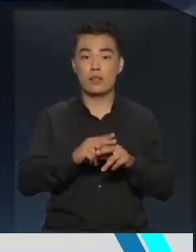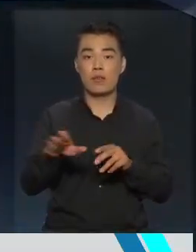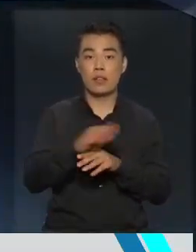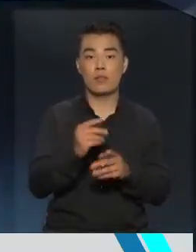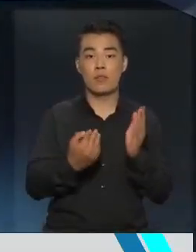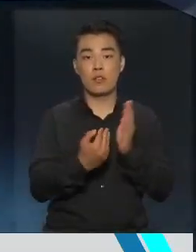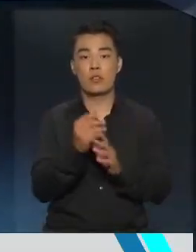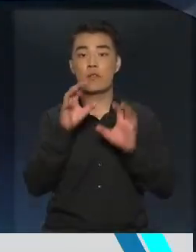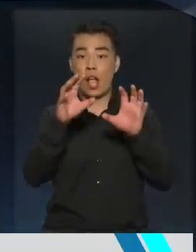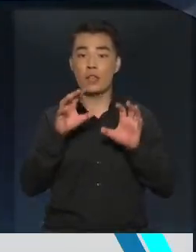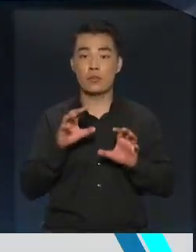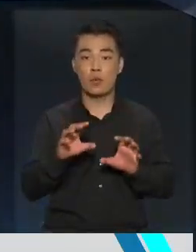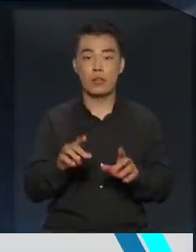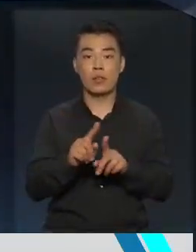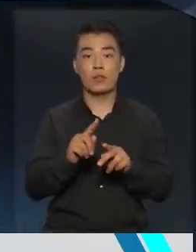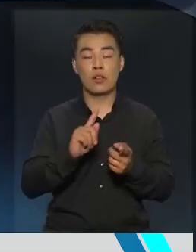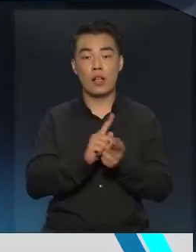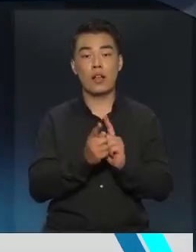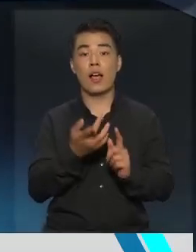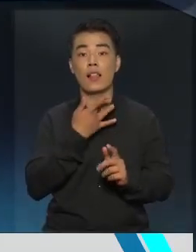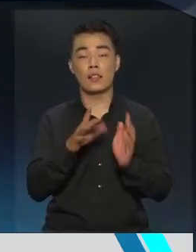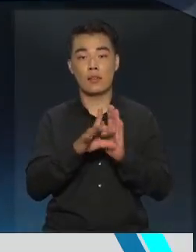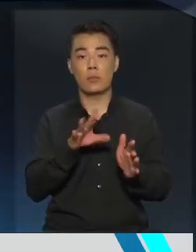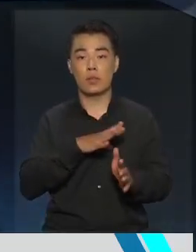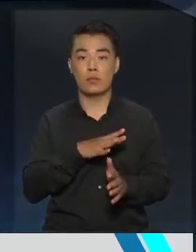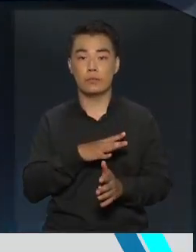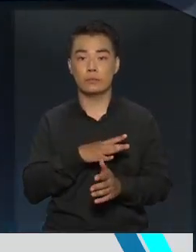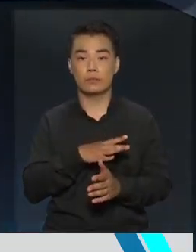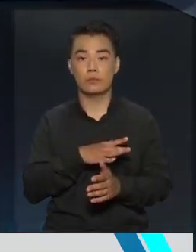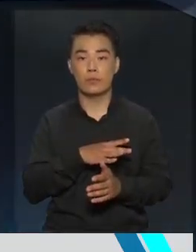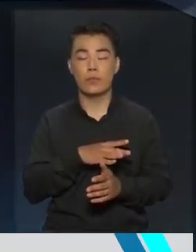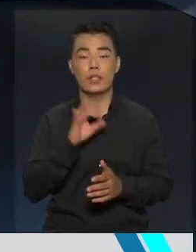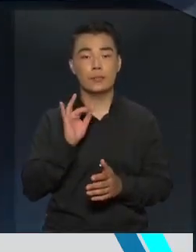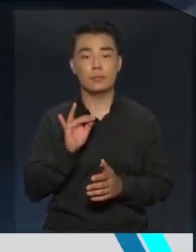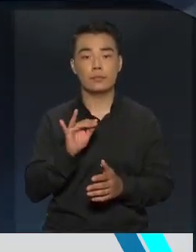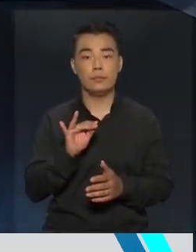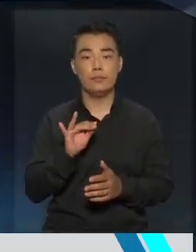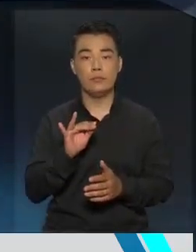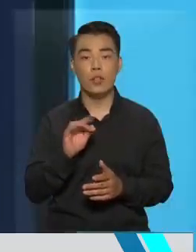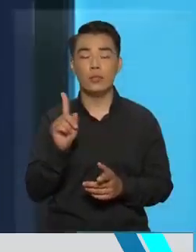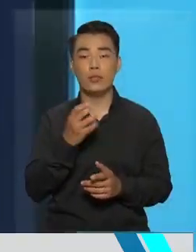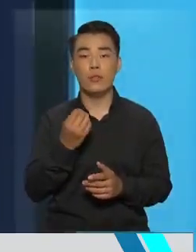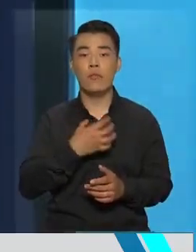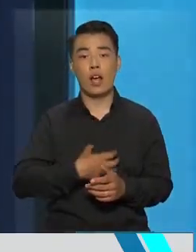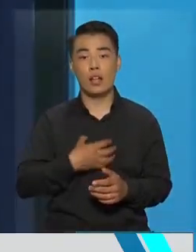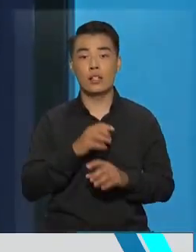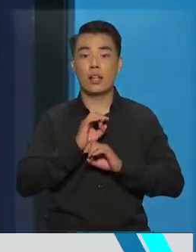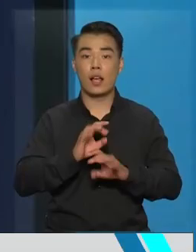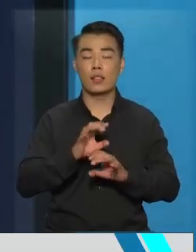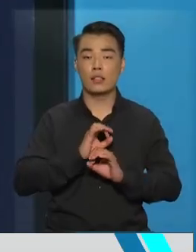это всенародное голосование и референдум. И что еще важно отметить,